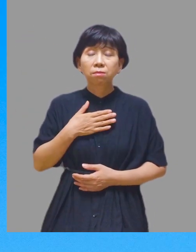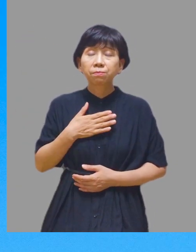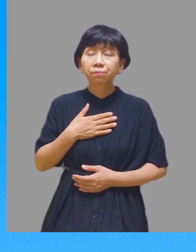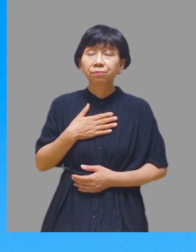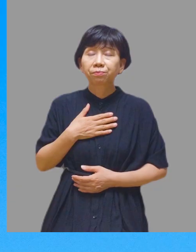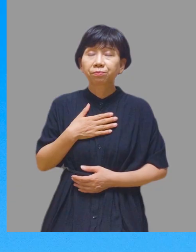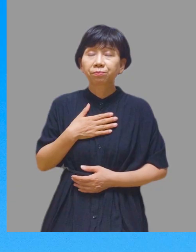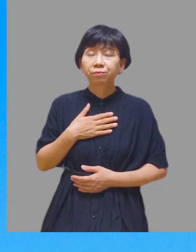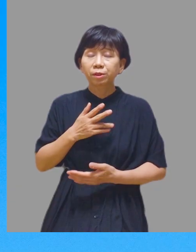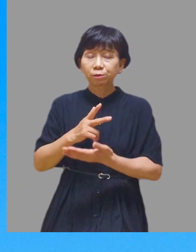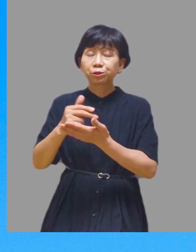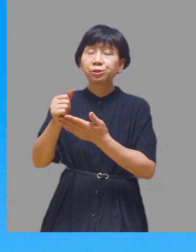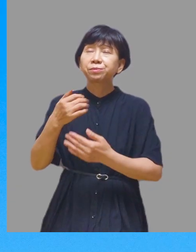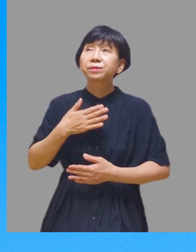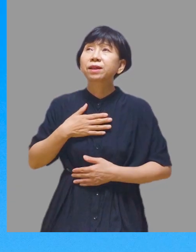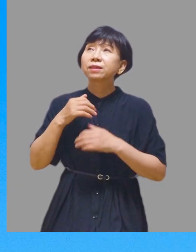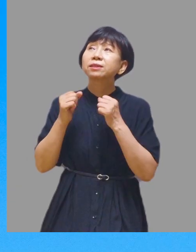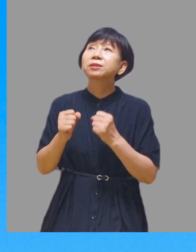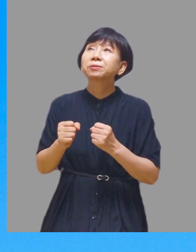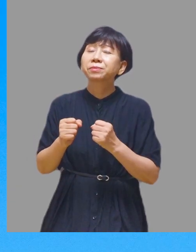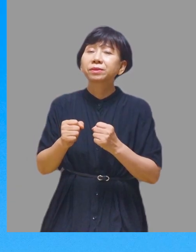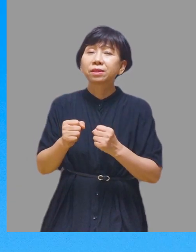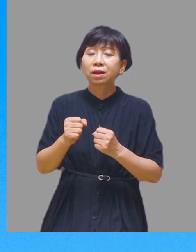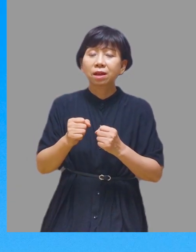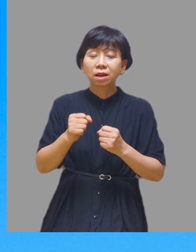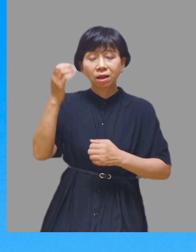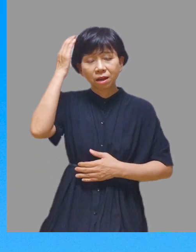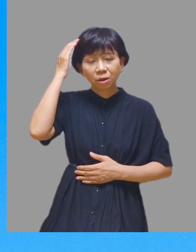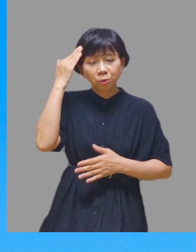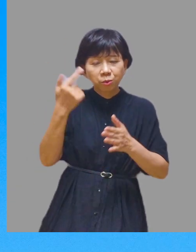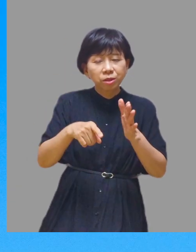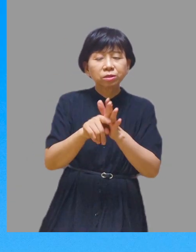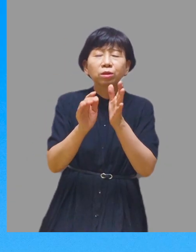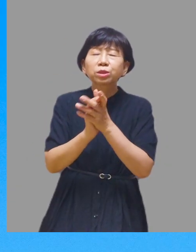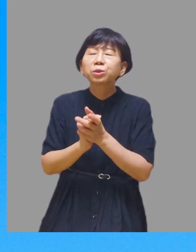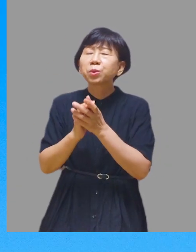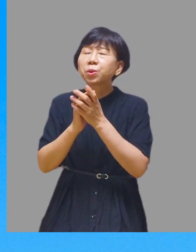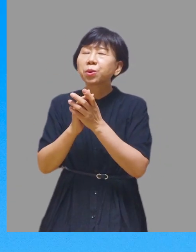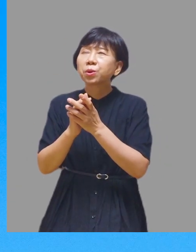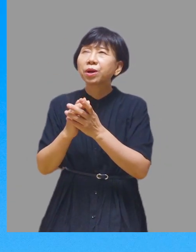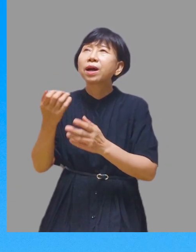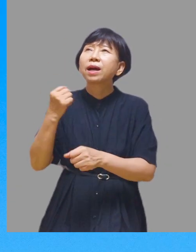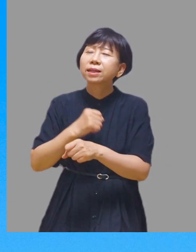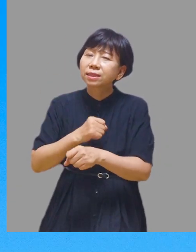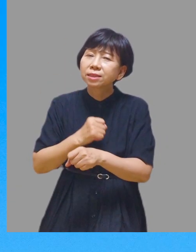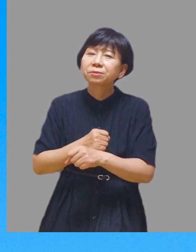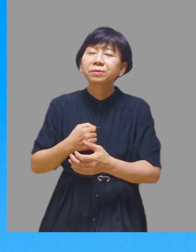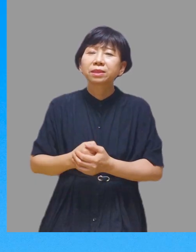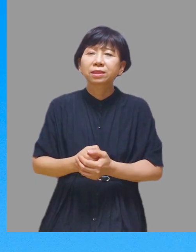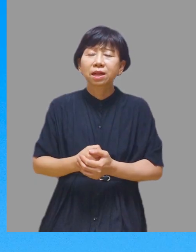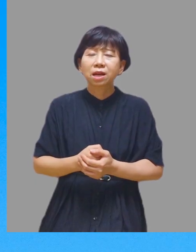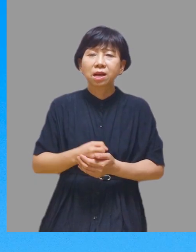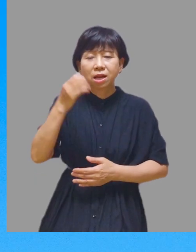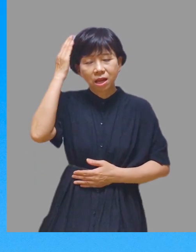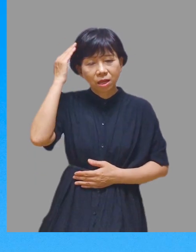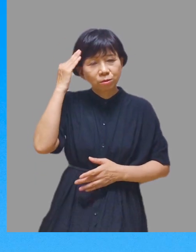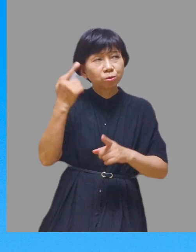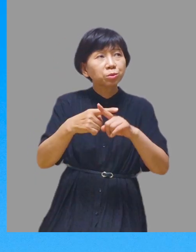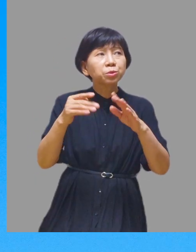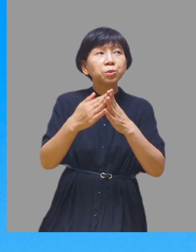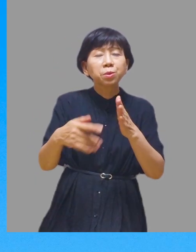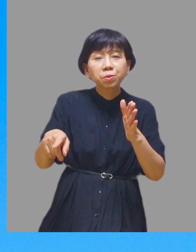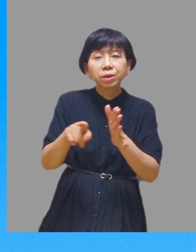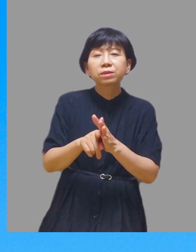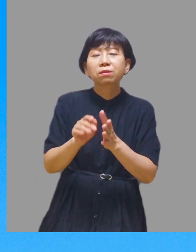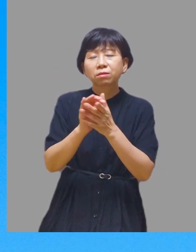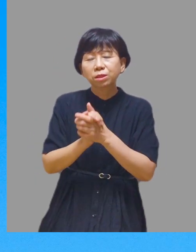서겠습니다. 제가 이 나라를 위해서 기도하겠습니다. 한국교회를 위해서 기도하겠습니다. 사랑하는